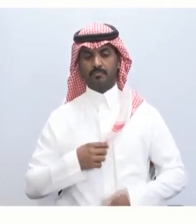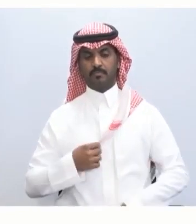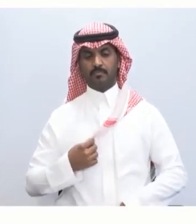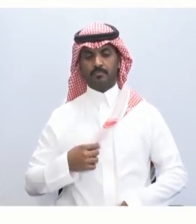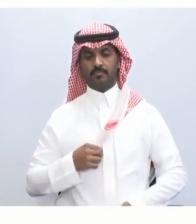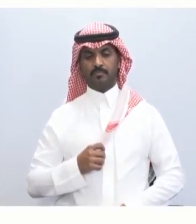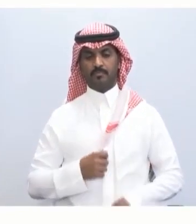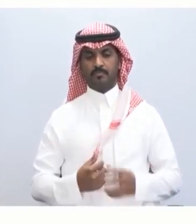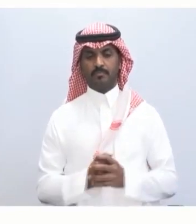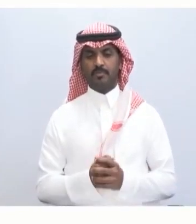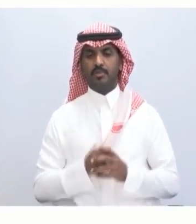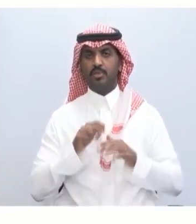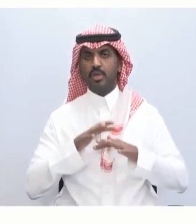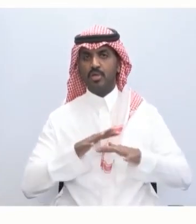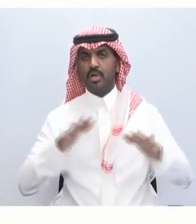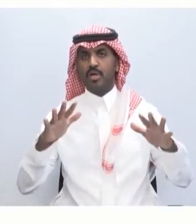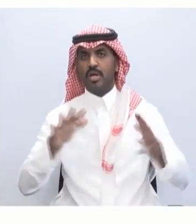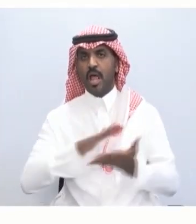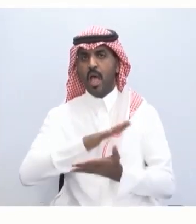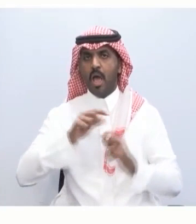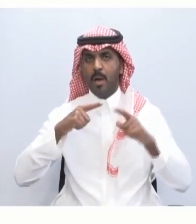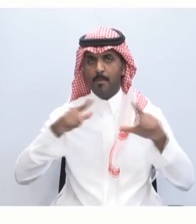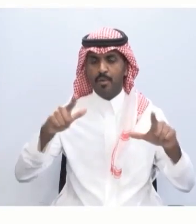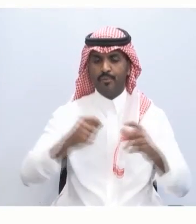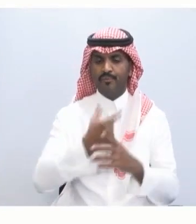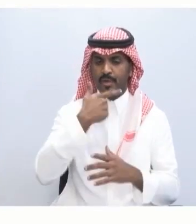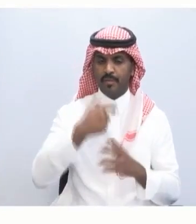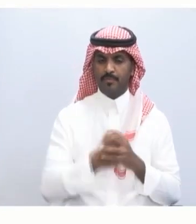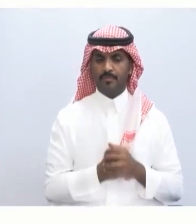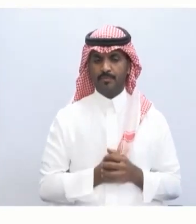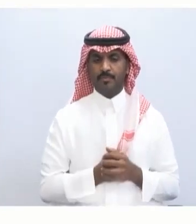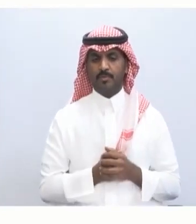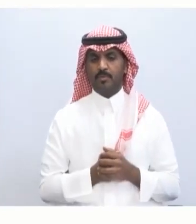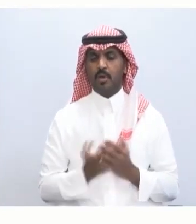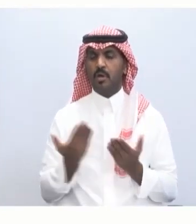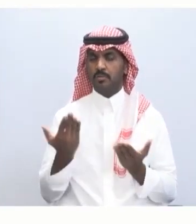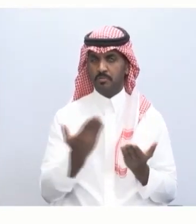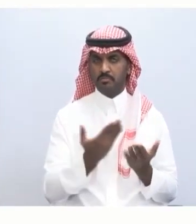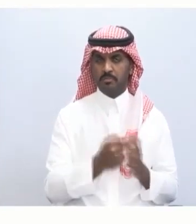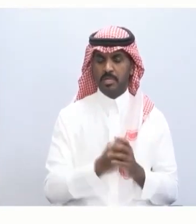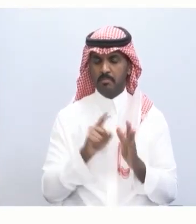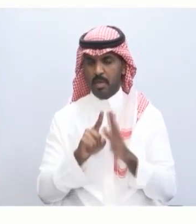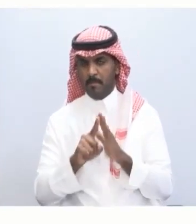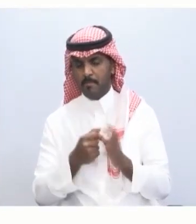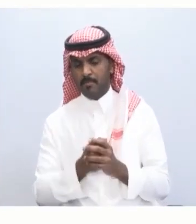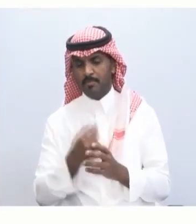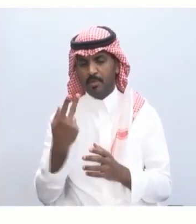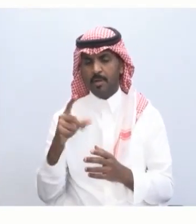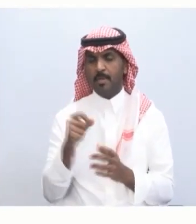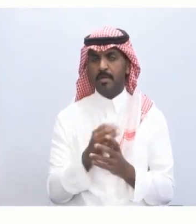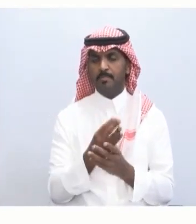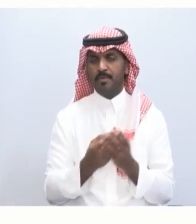1319 انتشر هذا الخبر في الرياض قدم الامام عبد